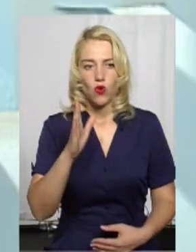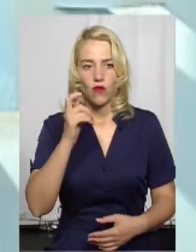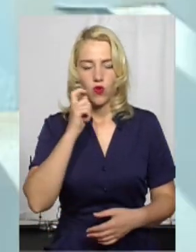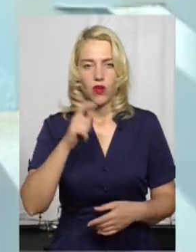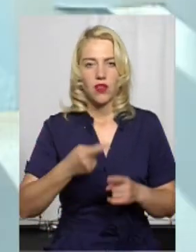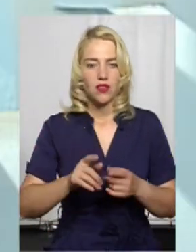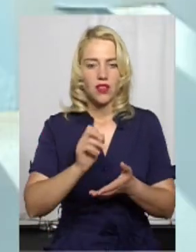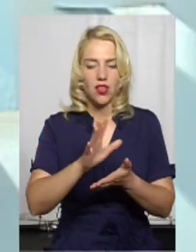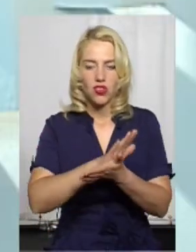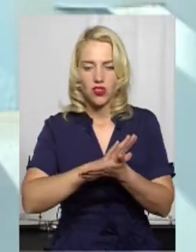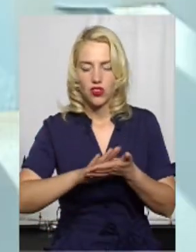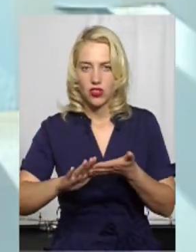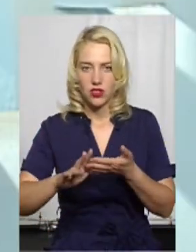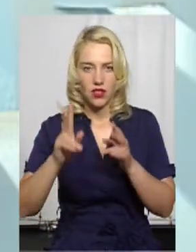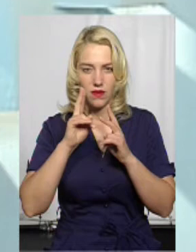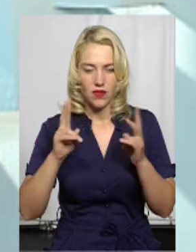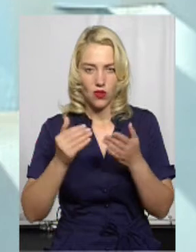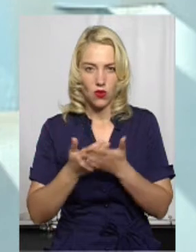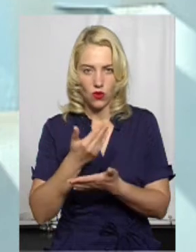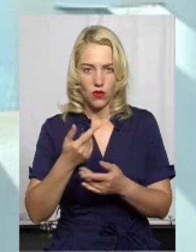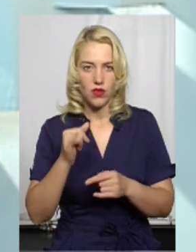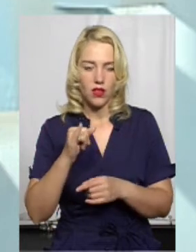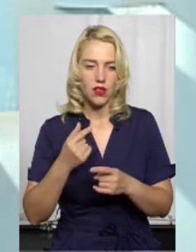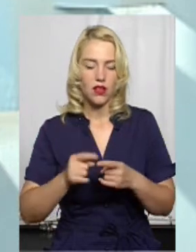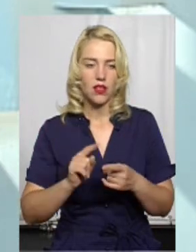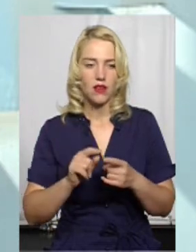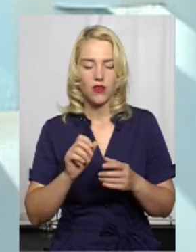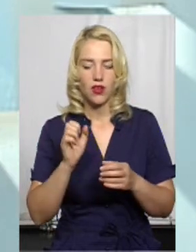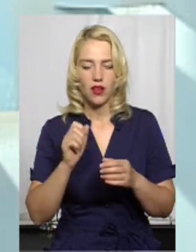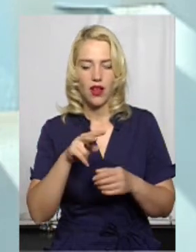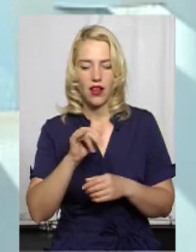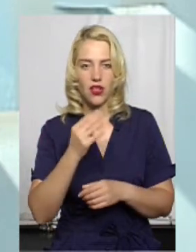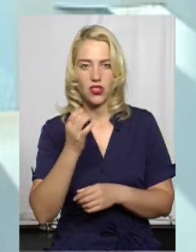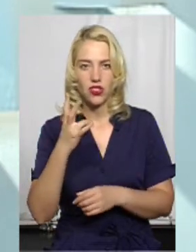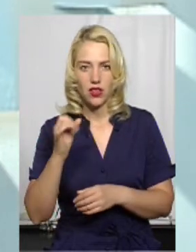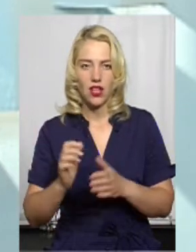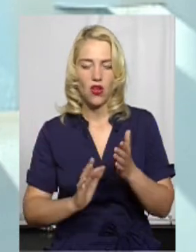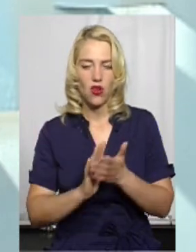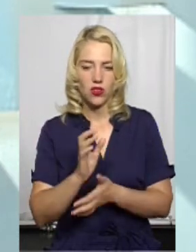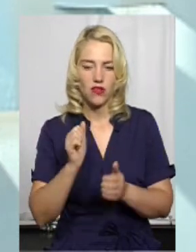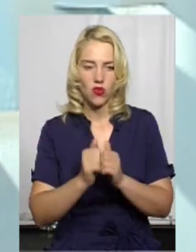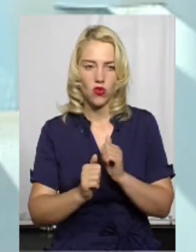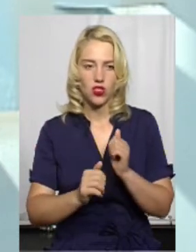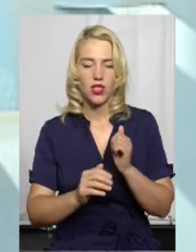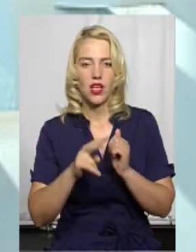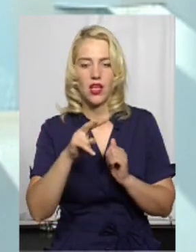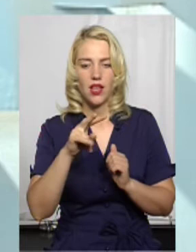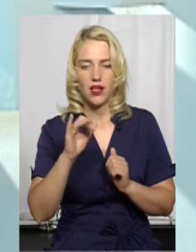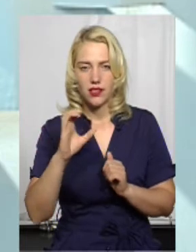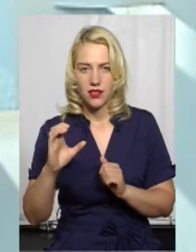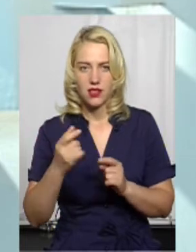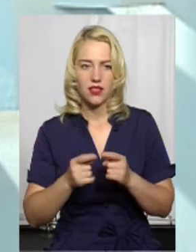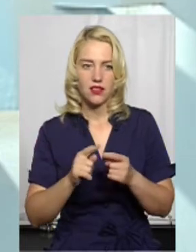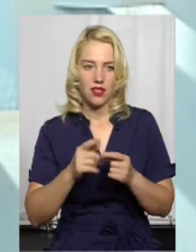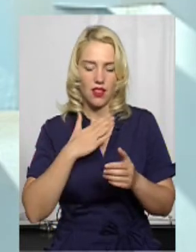чистий лист. Хоча лісчина росте в кожному лісі, на кожному, там, на кожній окраїні лісу. Це